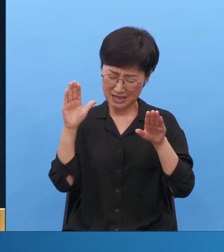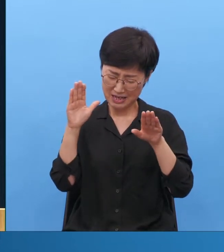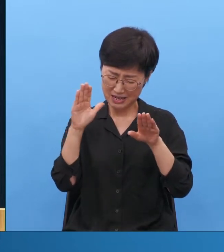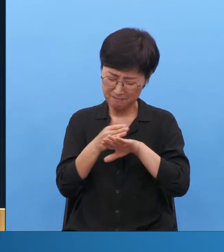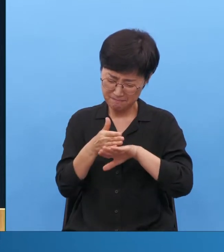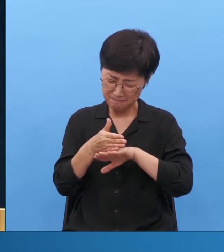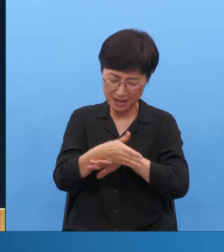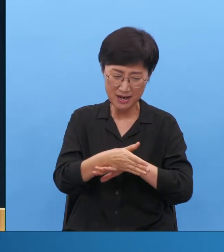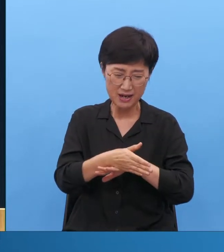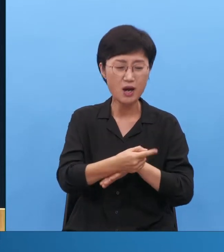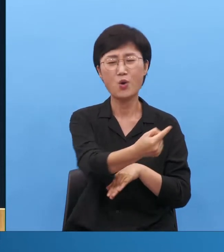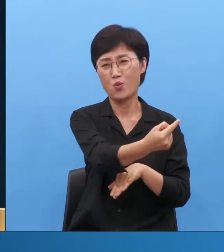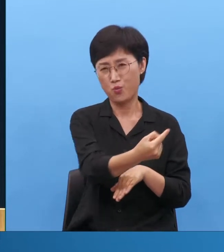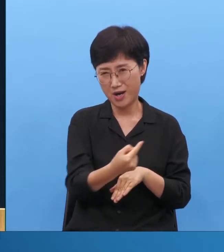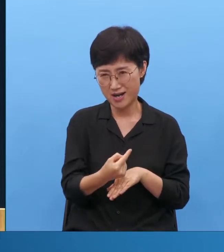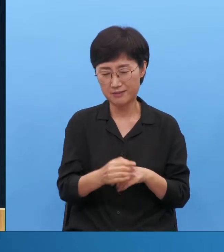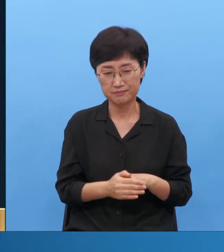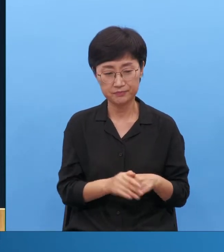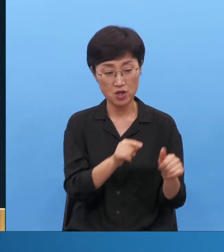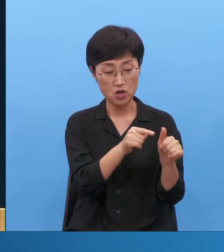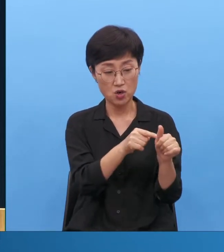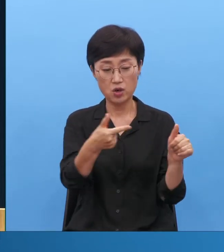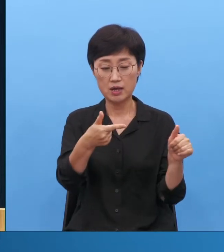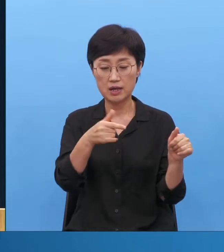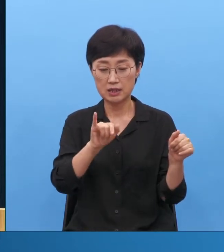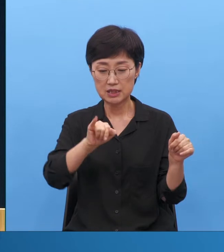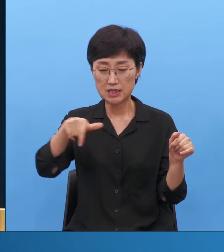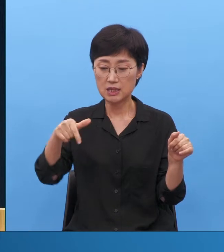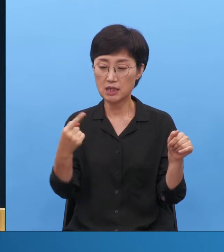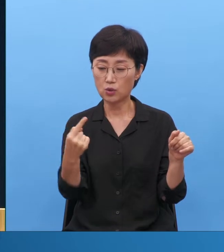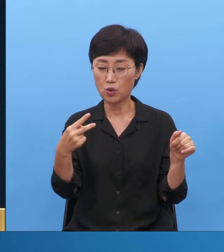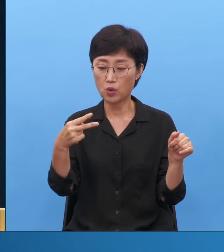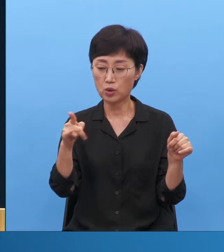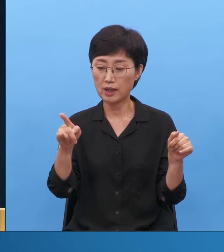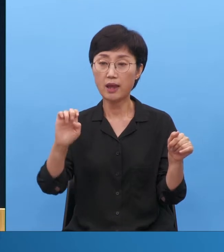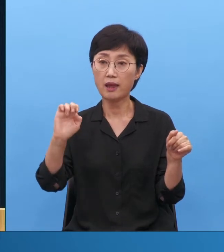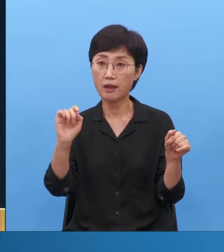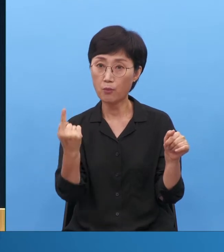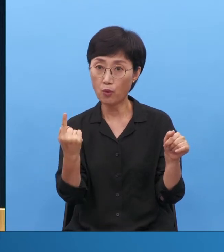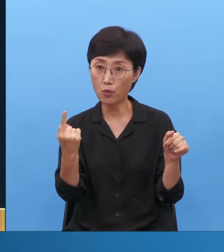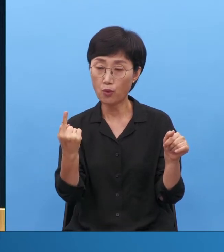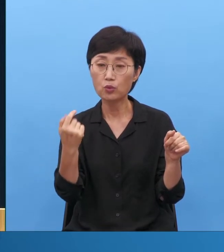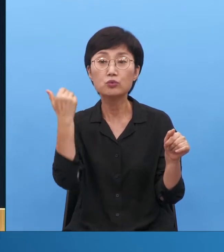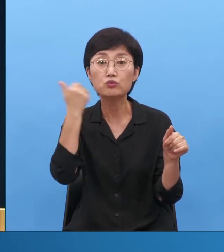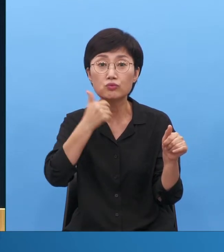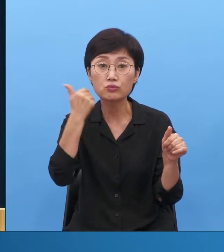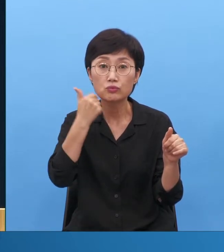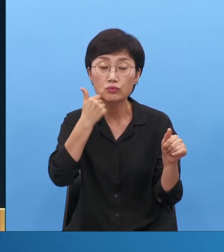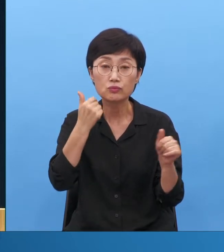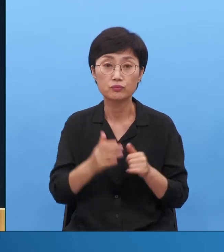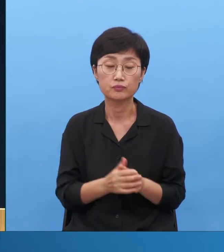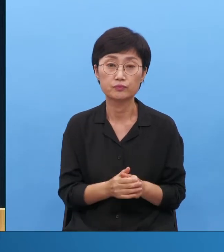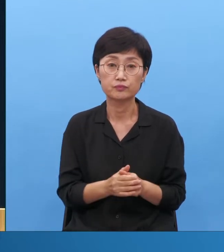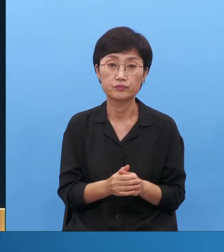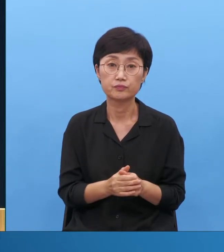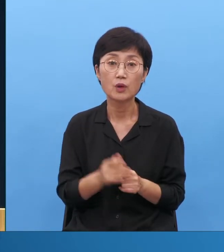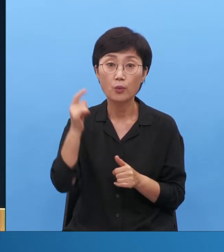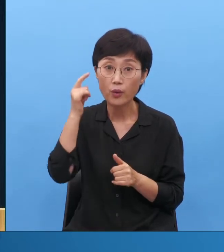night. 이 니고데모에 대해서 조금 확인할 필요 있습니다. There's a need for us to look a little bit into this man Nicodemus.